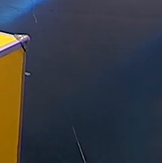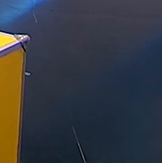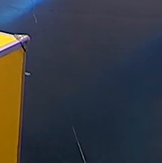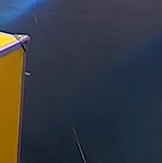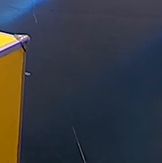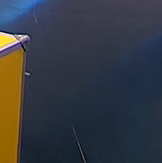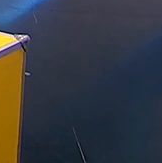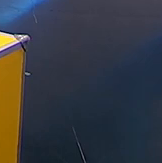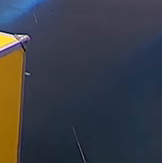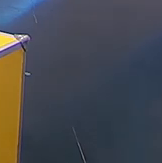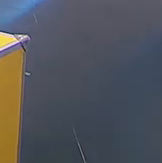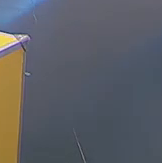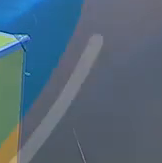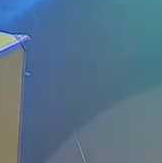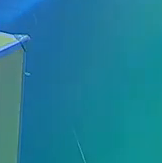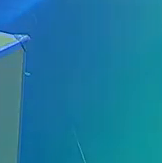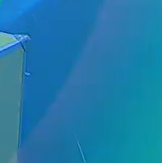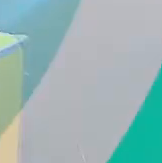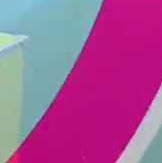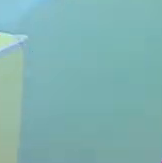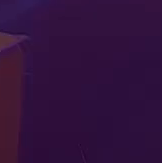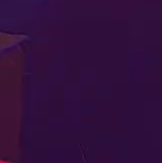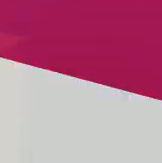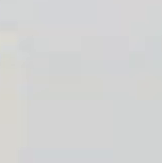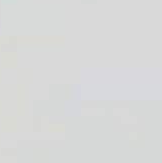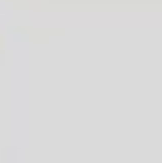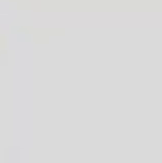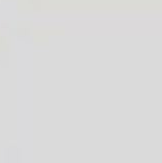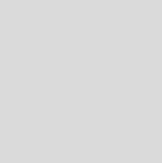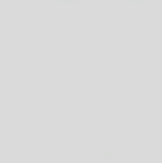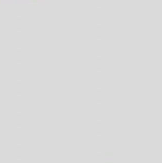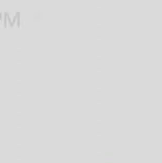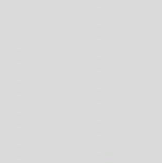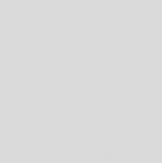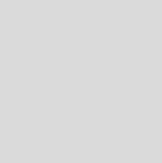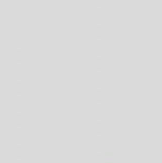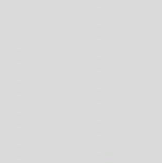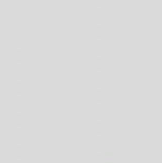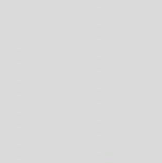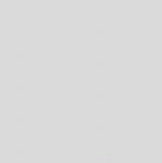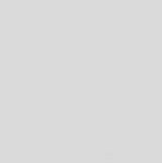sama kita sebut nama hari seminggu.